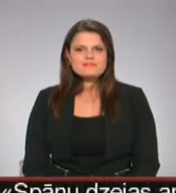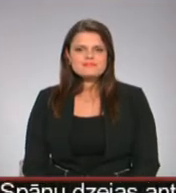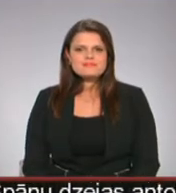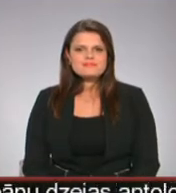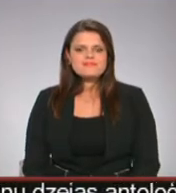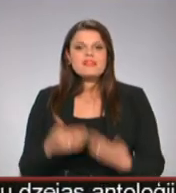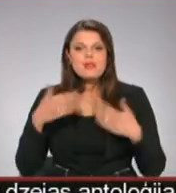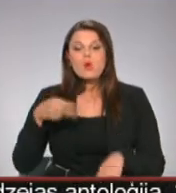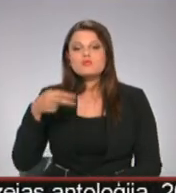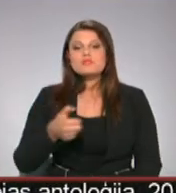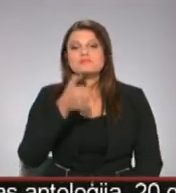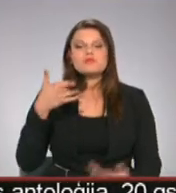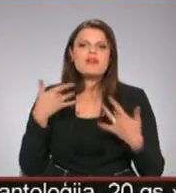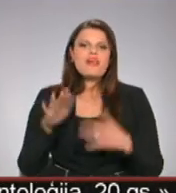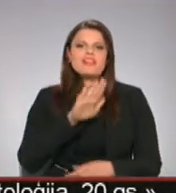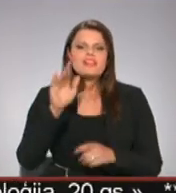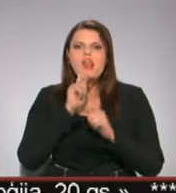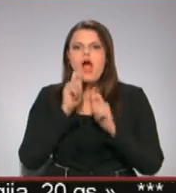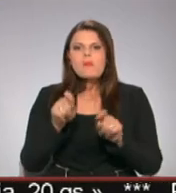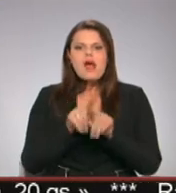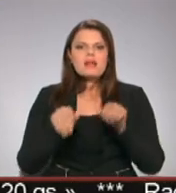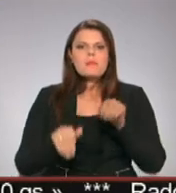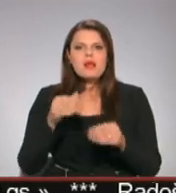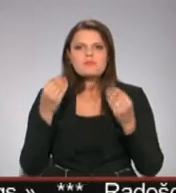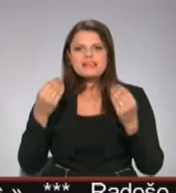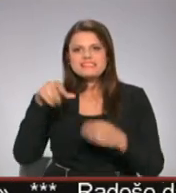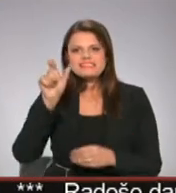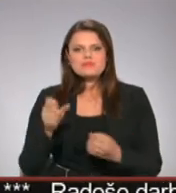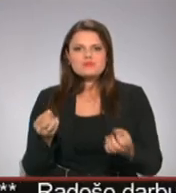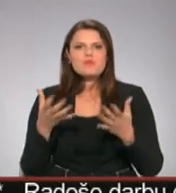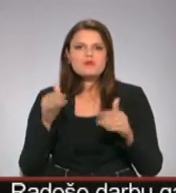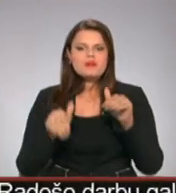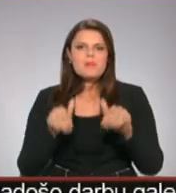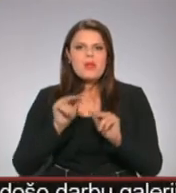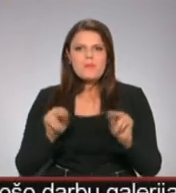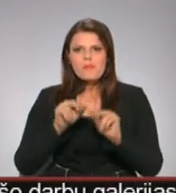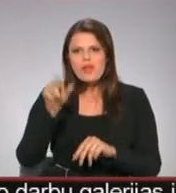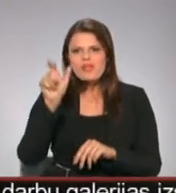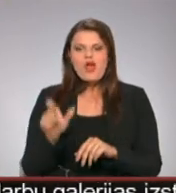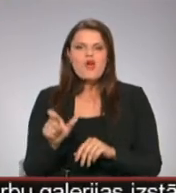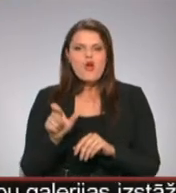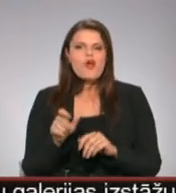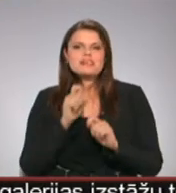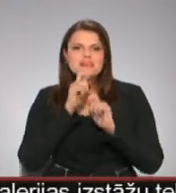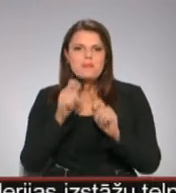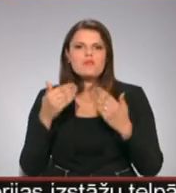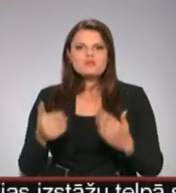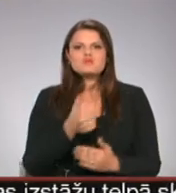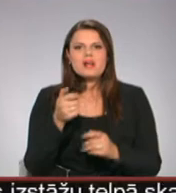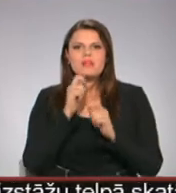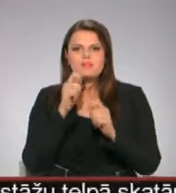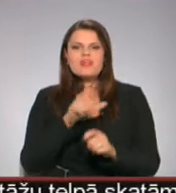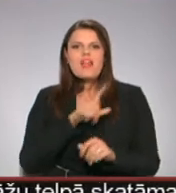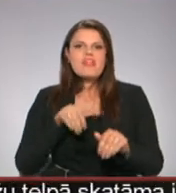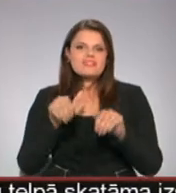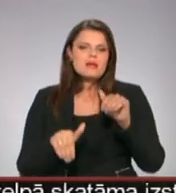Jau te ir 20 gadus teātra dienā apbalvo arī baleta izcilības. Spožās baleta pedagoģis Helēnas Tangījevas Birznieces balvu šogad piešķirta Latvijas